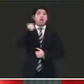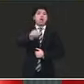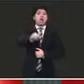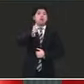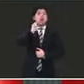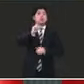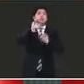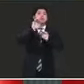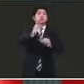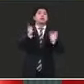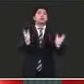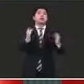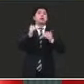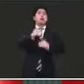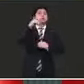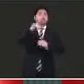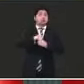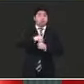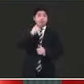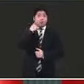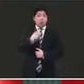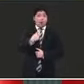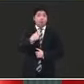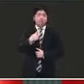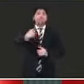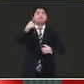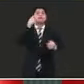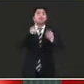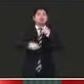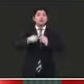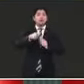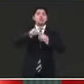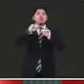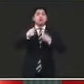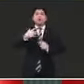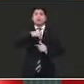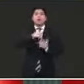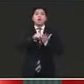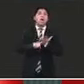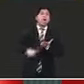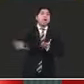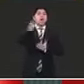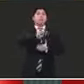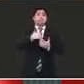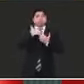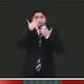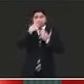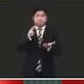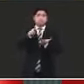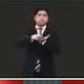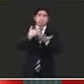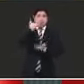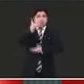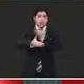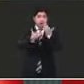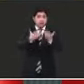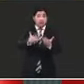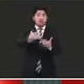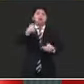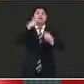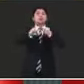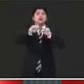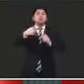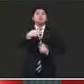destek paketi ile esnaf ve sanatkarlarımızın huzurundayız esnafımız